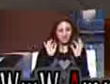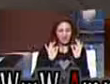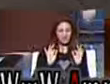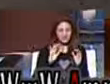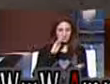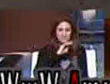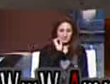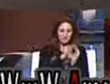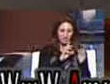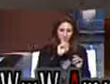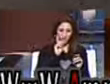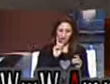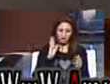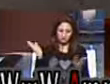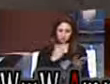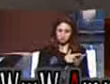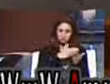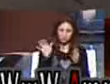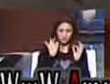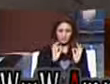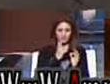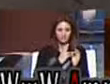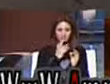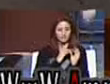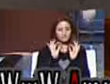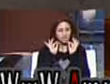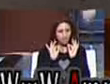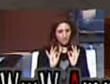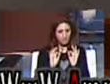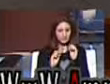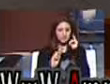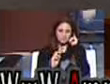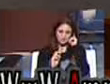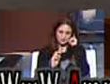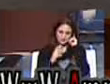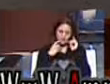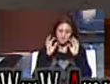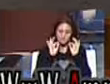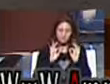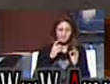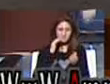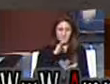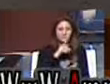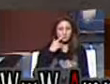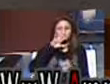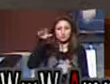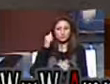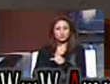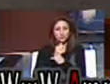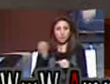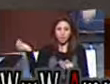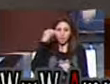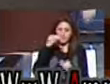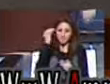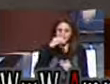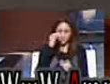الحاجة الأخرى إن إحنا عايزين نركز على المحميات الطبيعية كمصدر دخل وفرص لتشغيل الشباب. عايزين